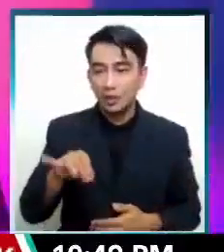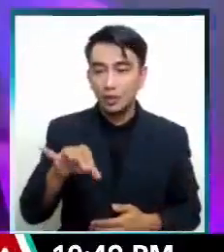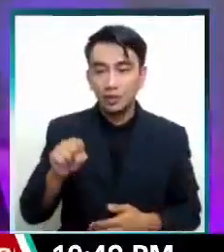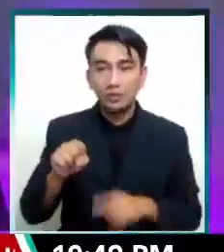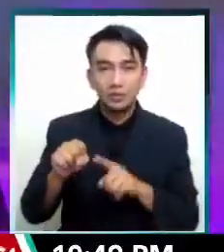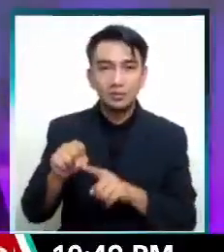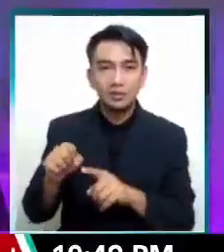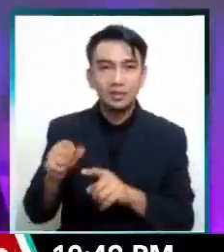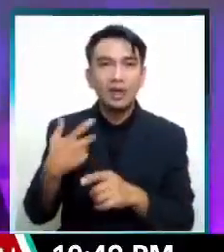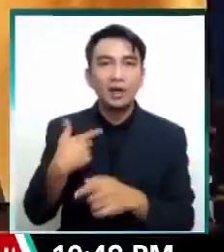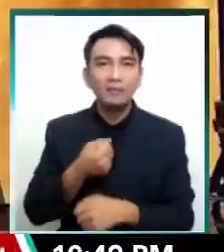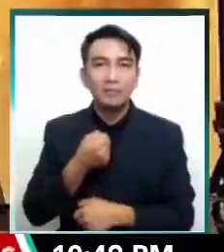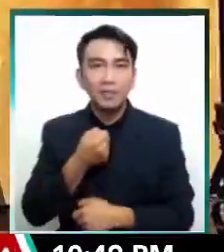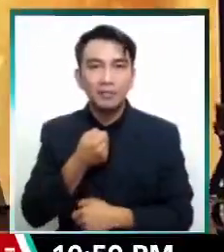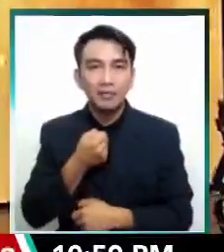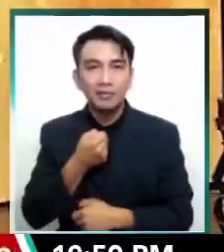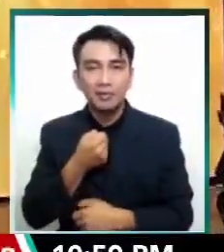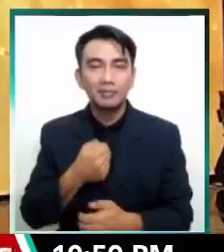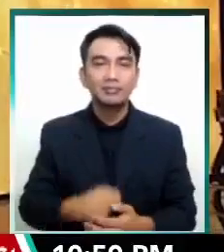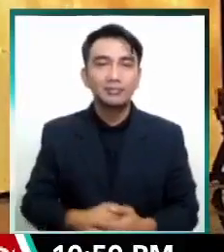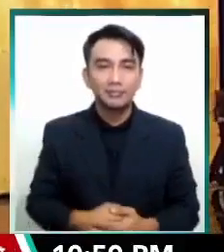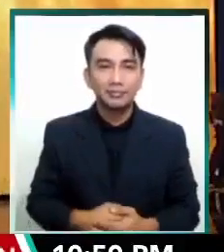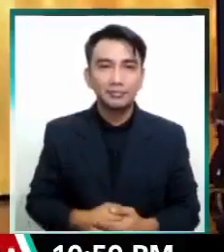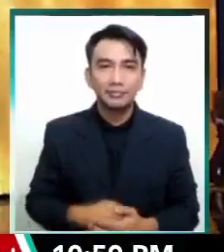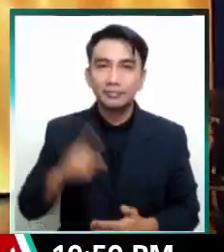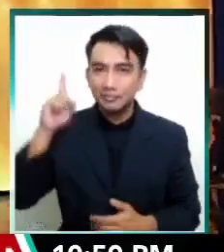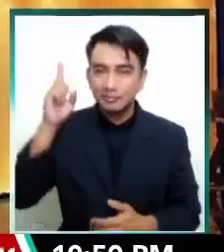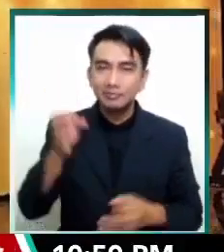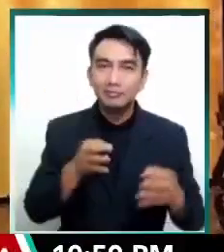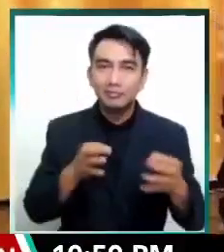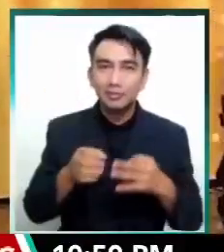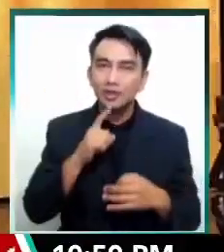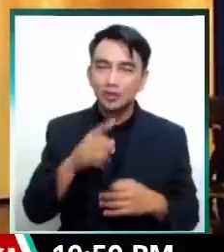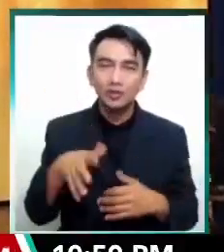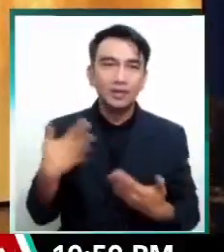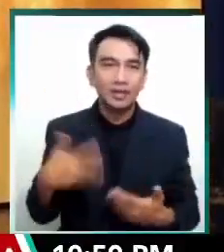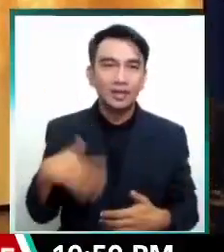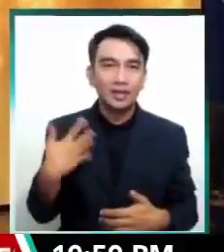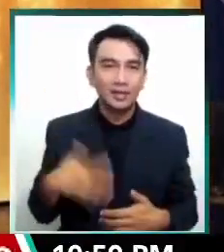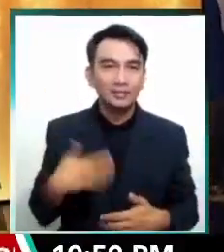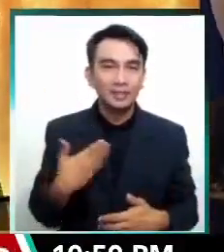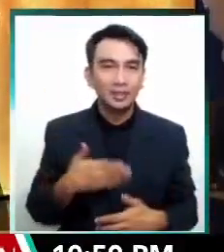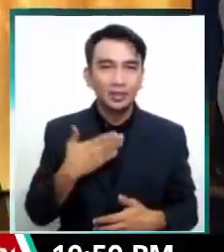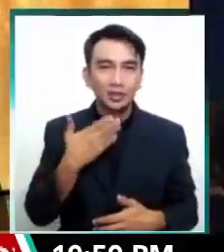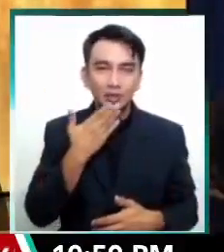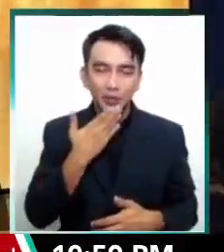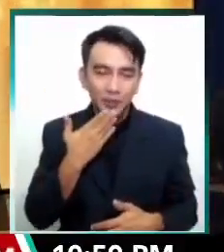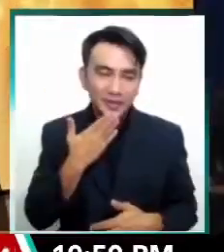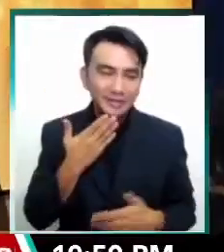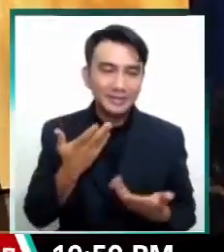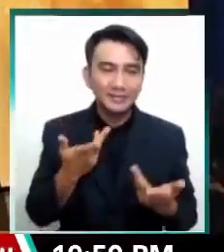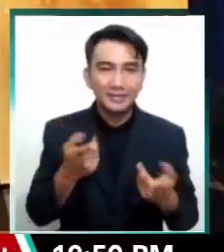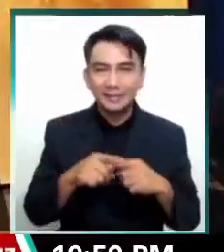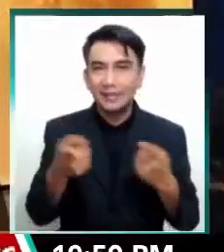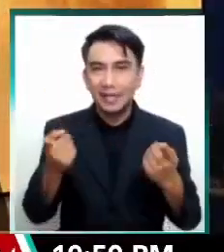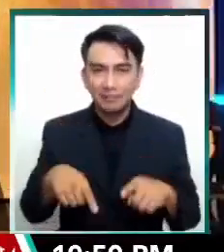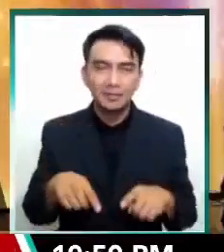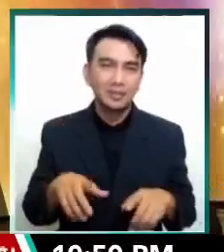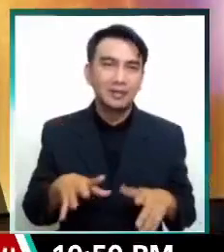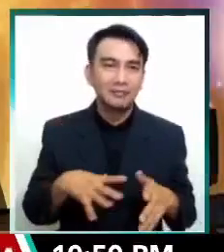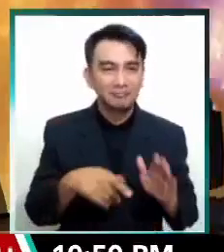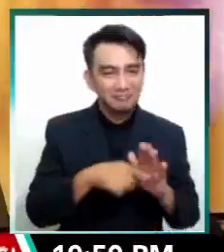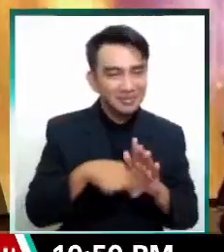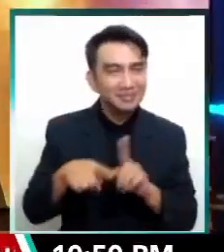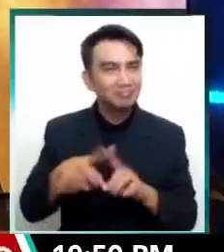sa host. It's a bittersweet that, you know, a few things had to happen. Pero nandiyan na yan eh. Ano tayo